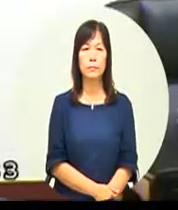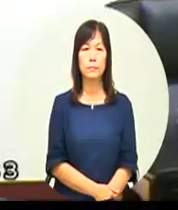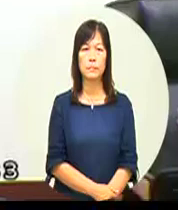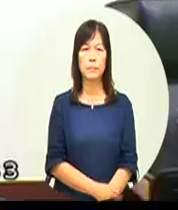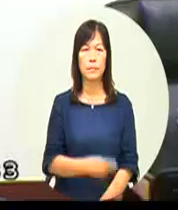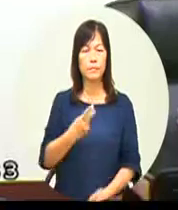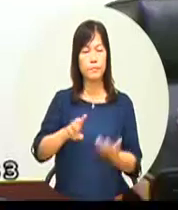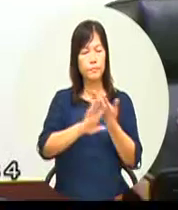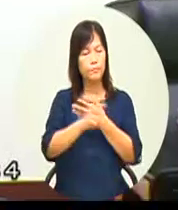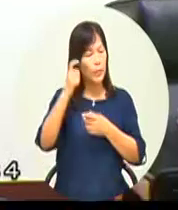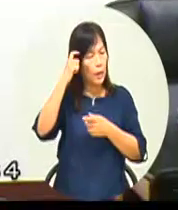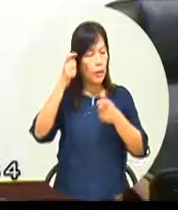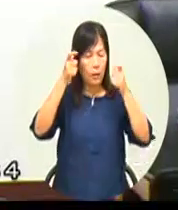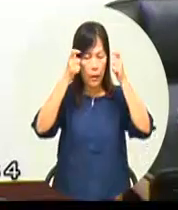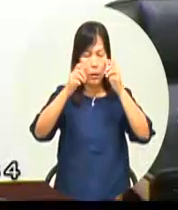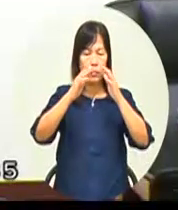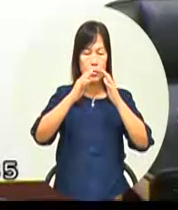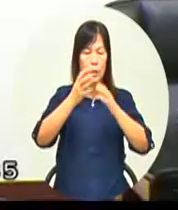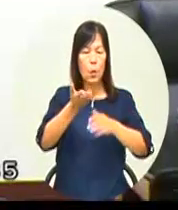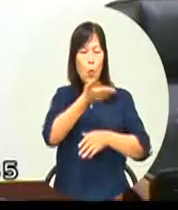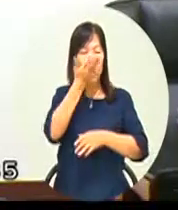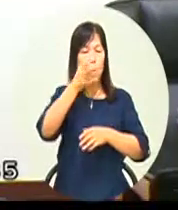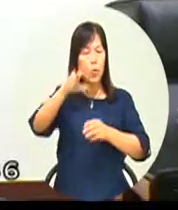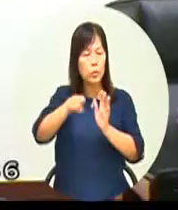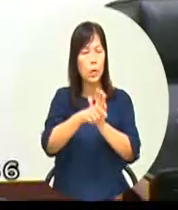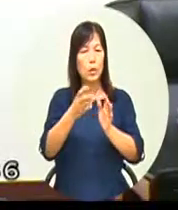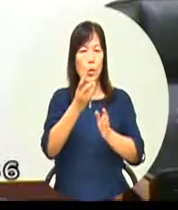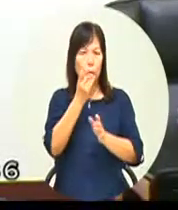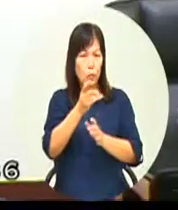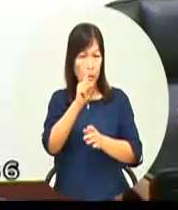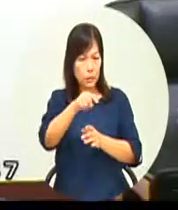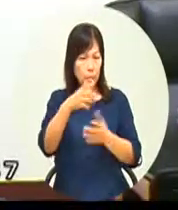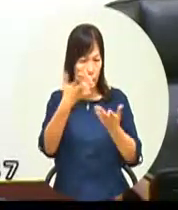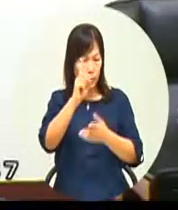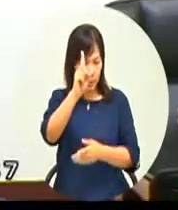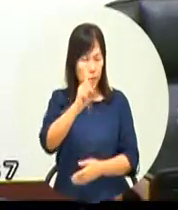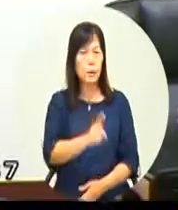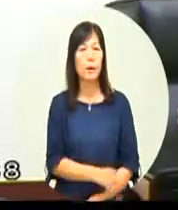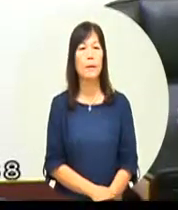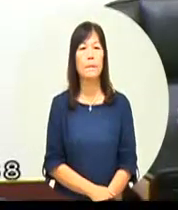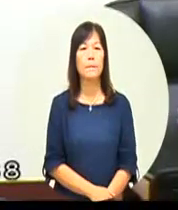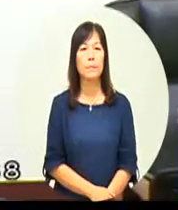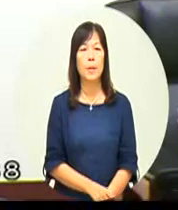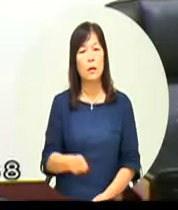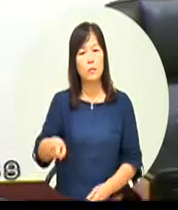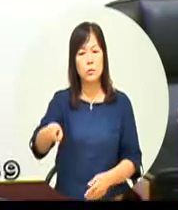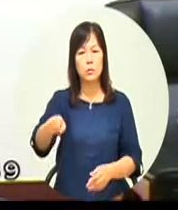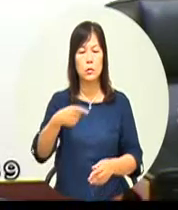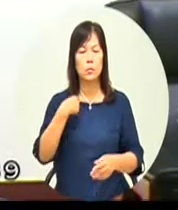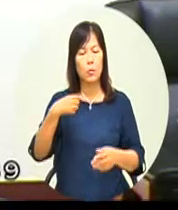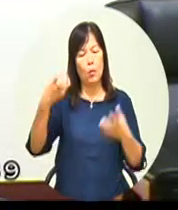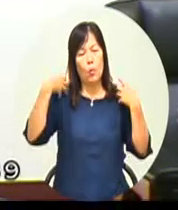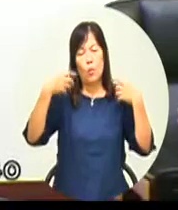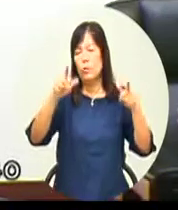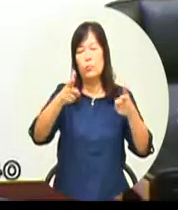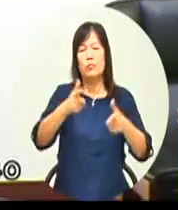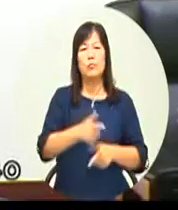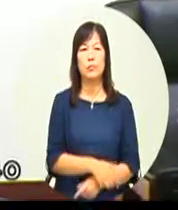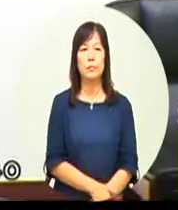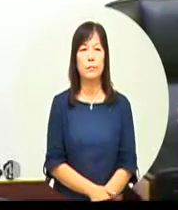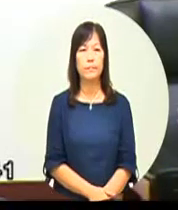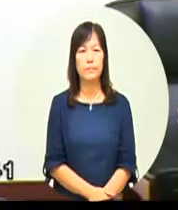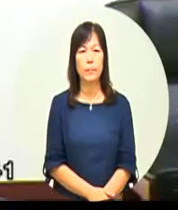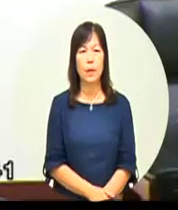高雄的观光语言也许是一个问题。那这个当然不是观光局一个人能够做的。我想局